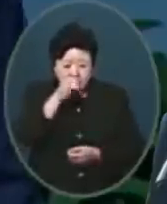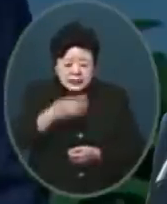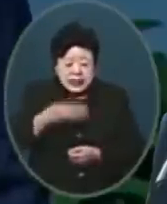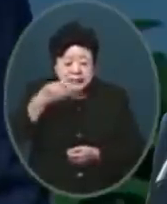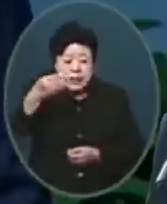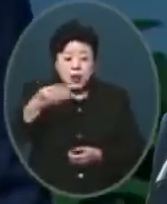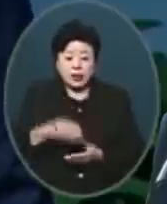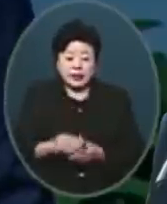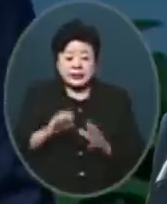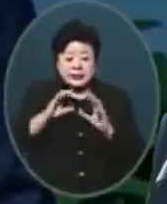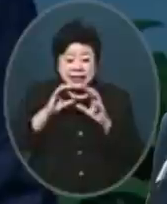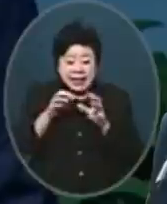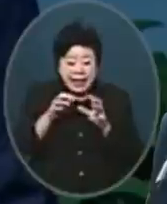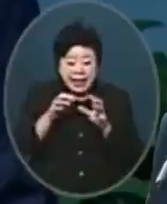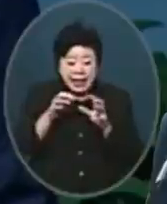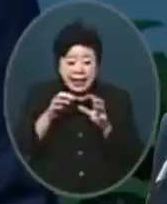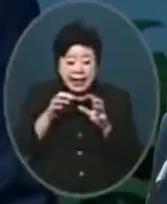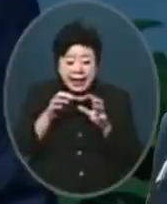4차원에